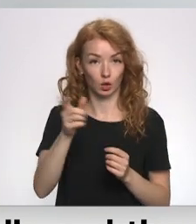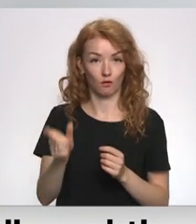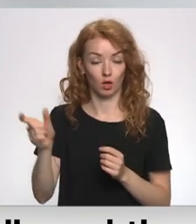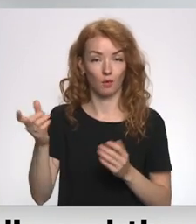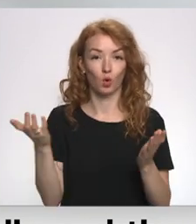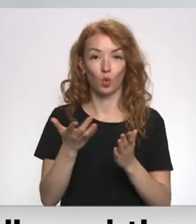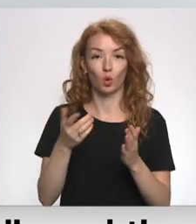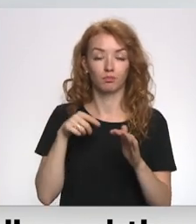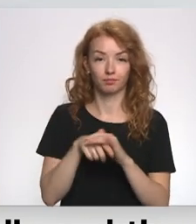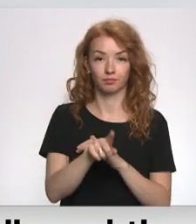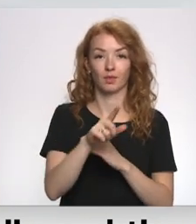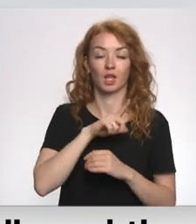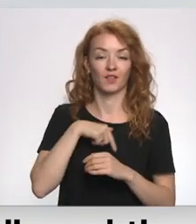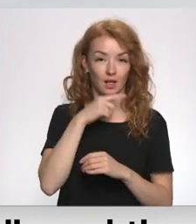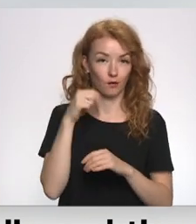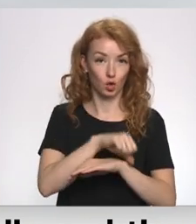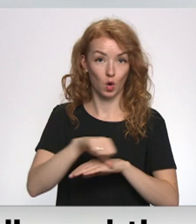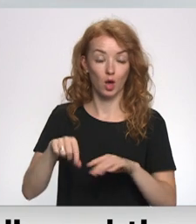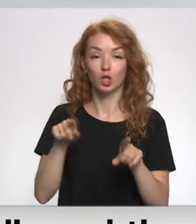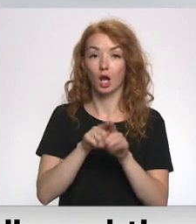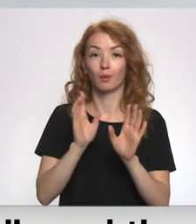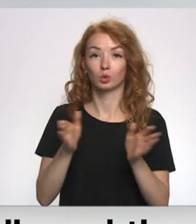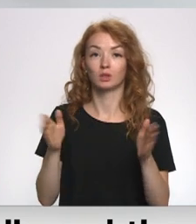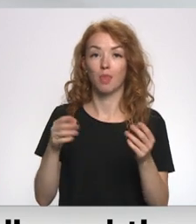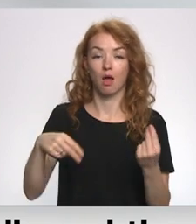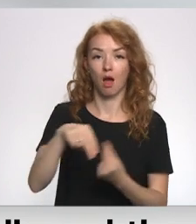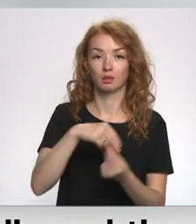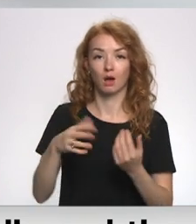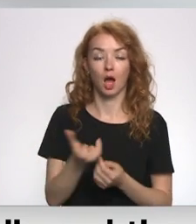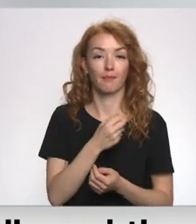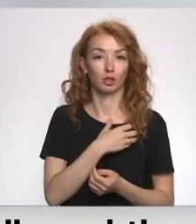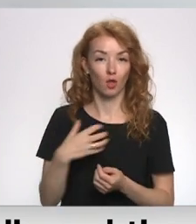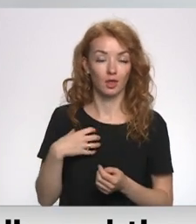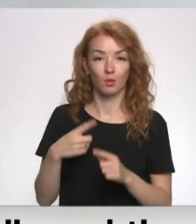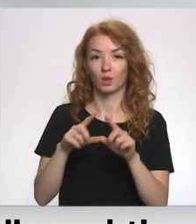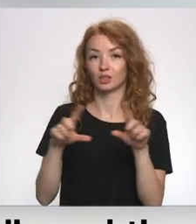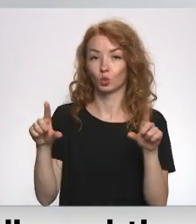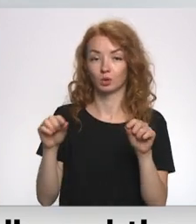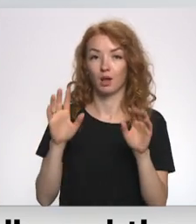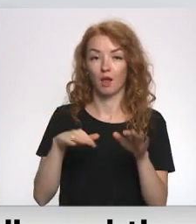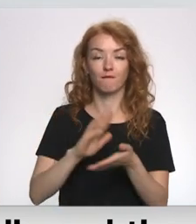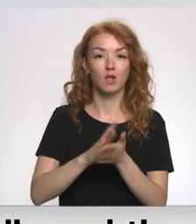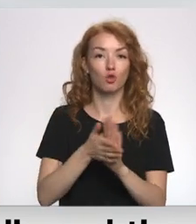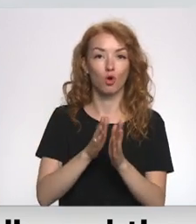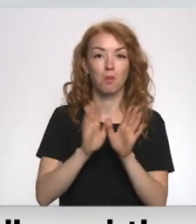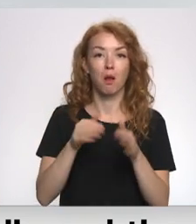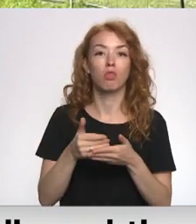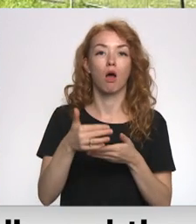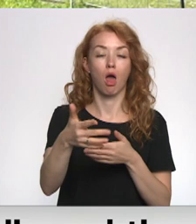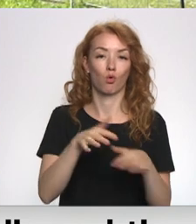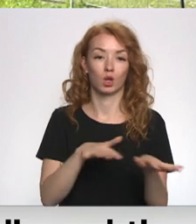šķērso Latvijas-Krievijas robežu. Notiks arī sanāksmes ar pašvaldībām un institūcijām, lai vienotos par tālāko